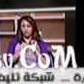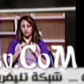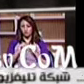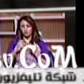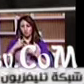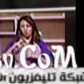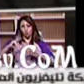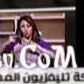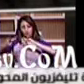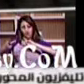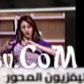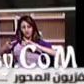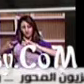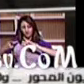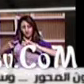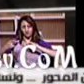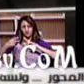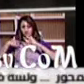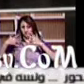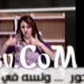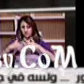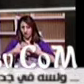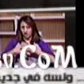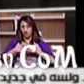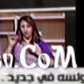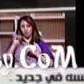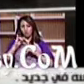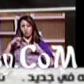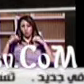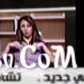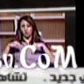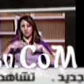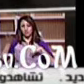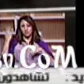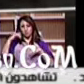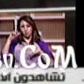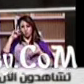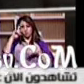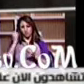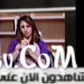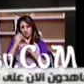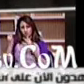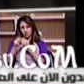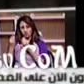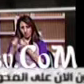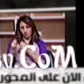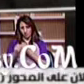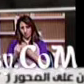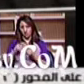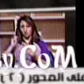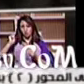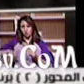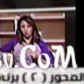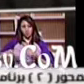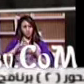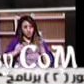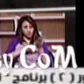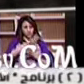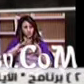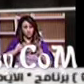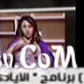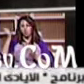تختلف معاه انما فكره ان فلول النظام القديم لقتها فرصه وانتهزت الفرصه ان هي تستدعي